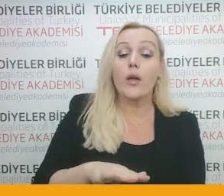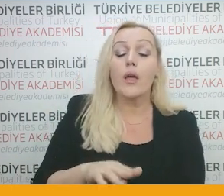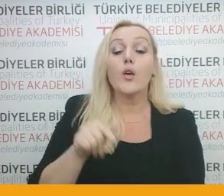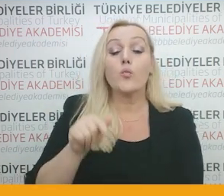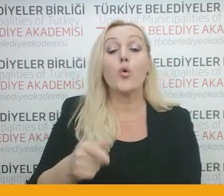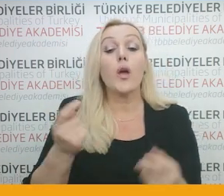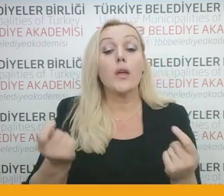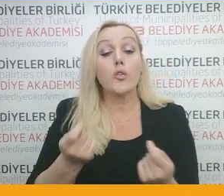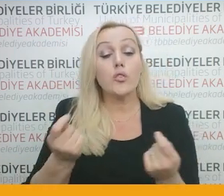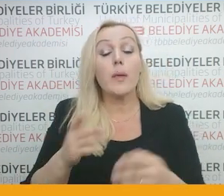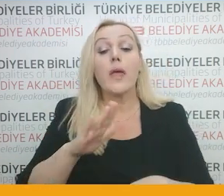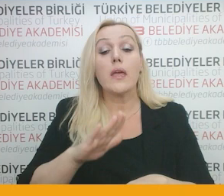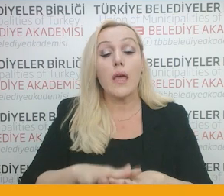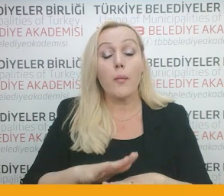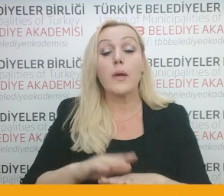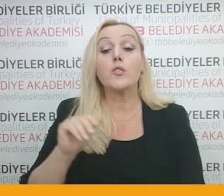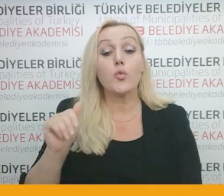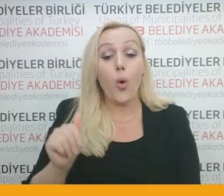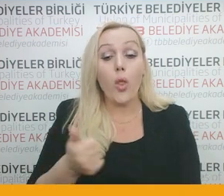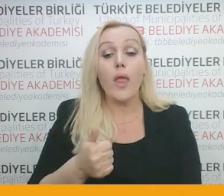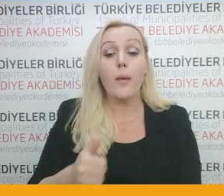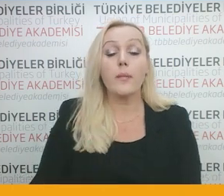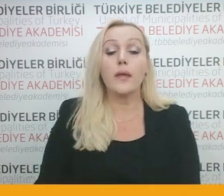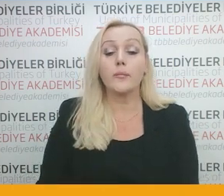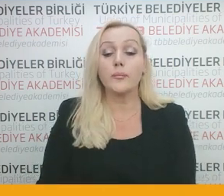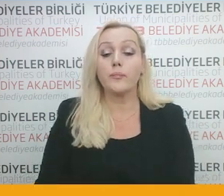bu işlemleri gerçekleştirmemiz önemli.